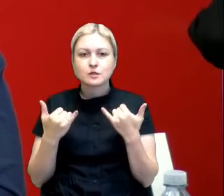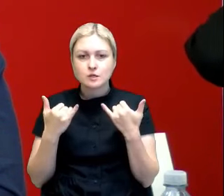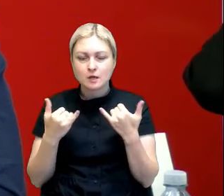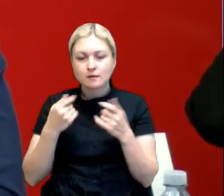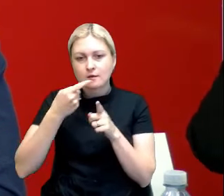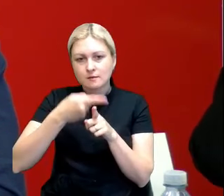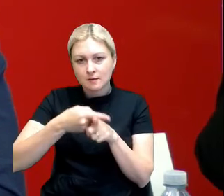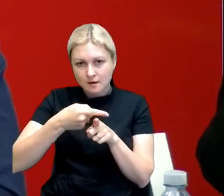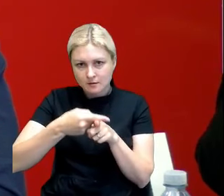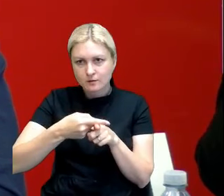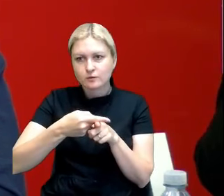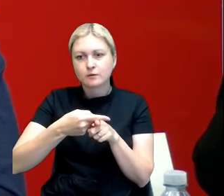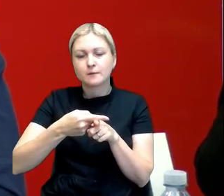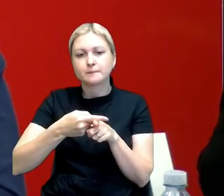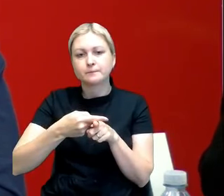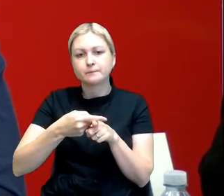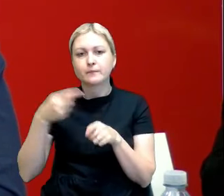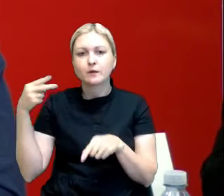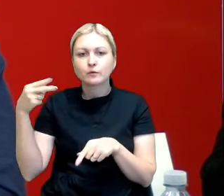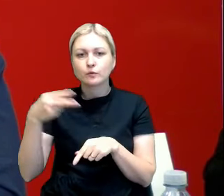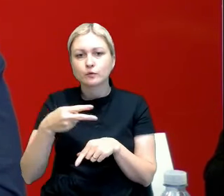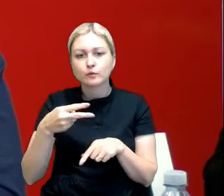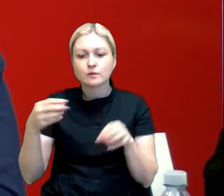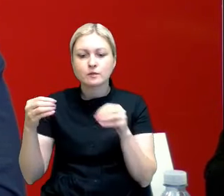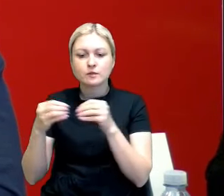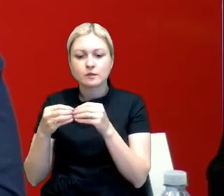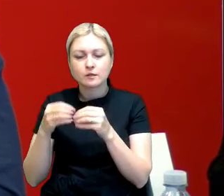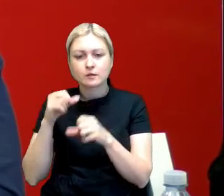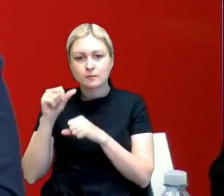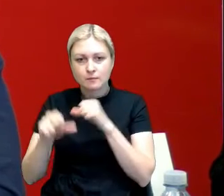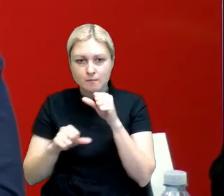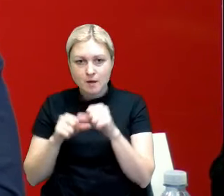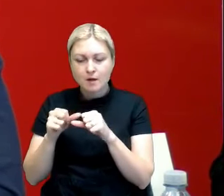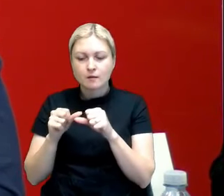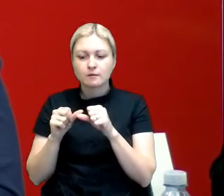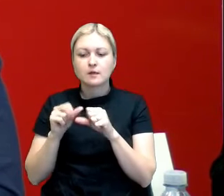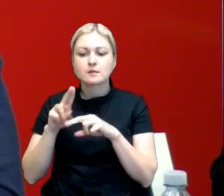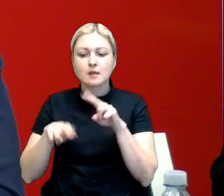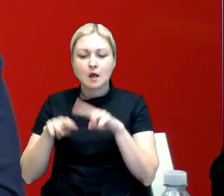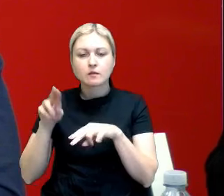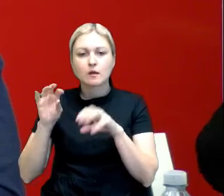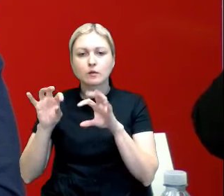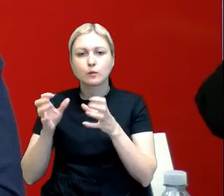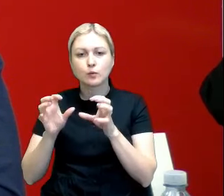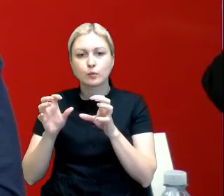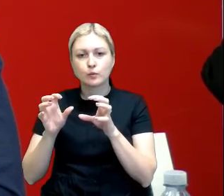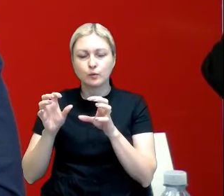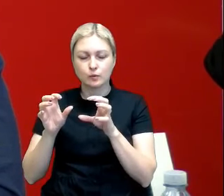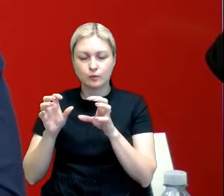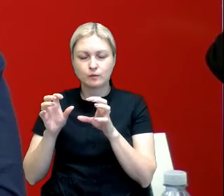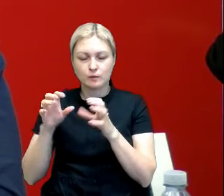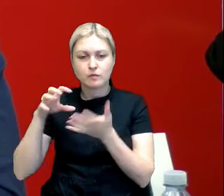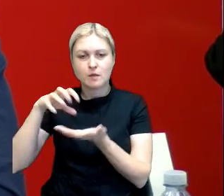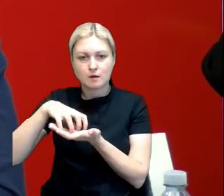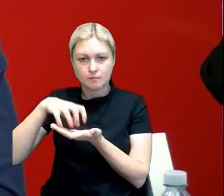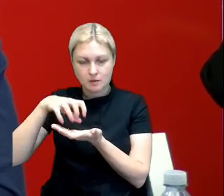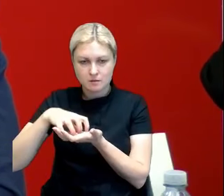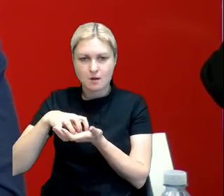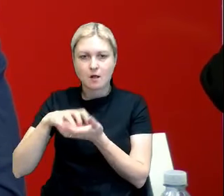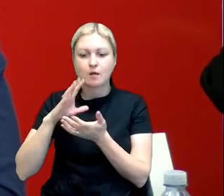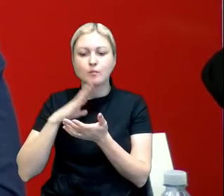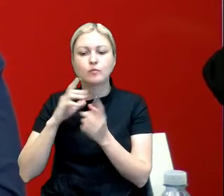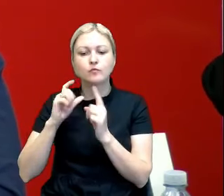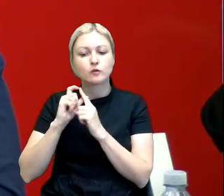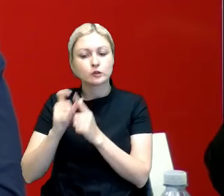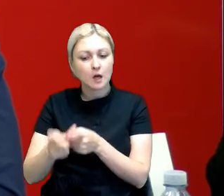rezultatą 2010 meais statant dujų terminalą buvo duotas pažadas tuometinės vyriausybės kad bus sutvarkytos